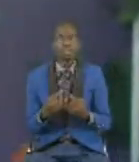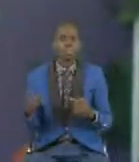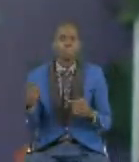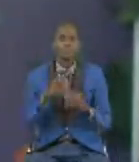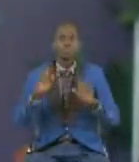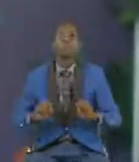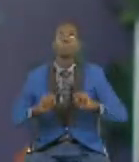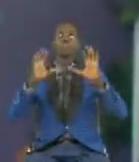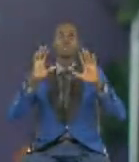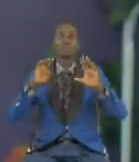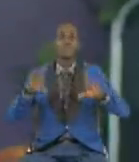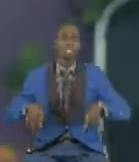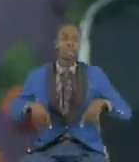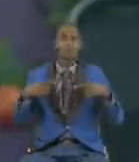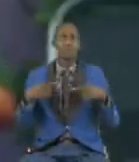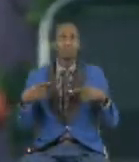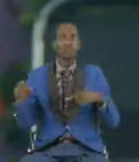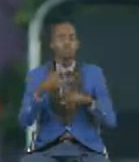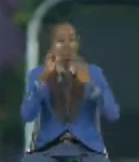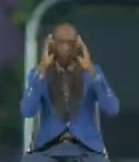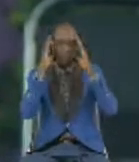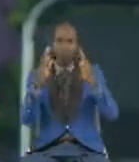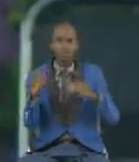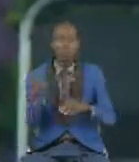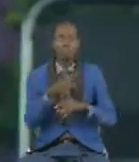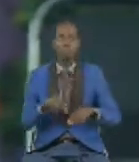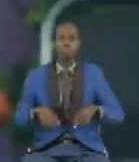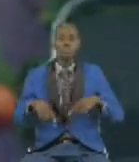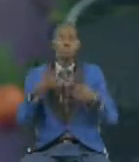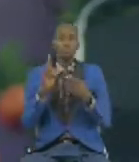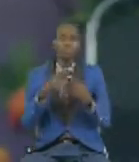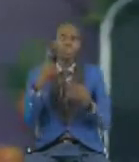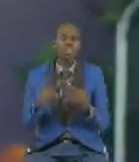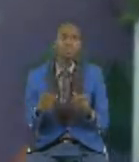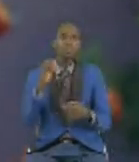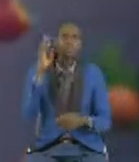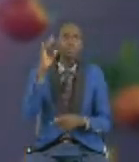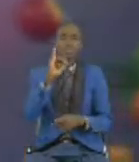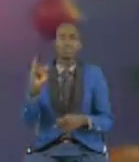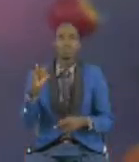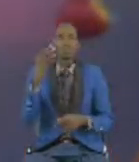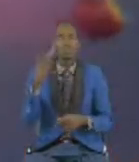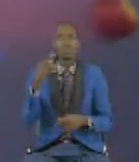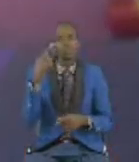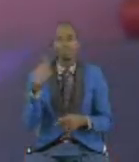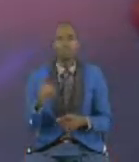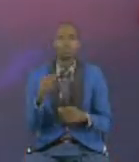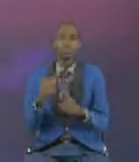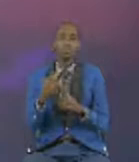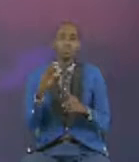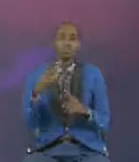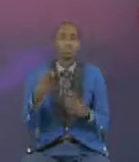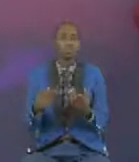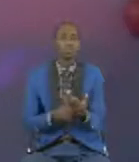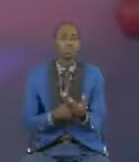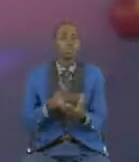engagés, ils se sont concentrés à la prédication de la parole de l'Évangile.